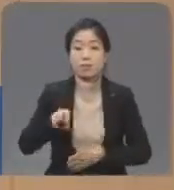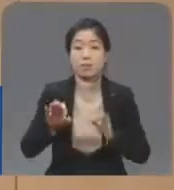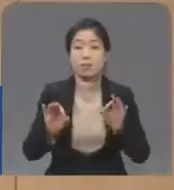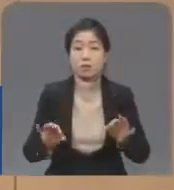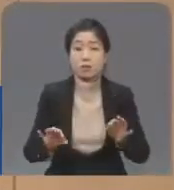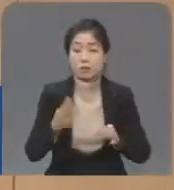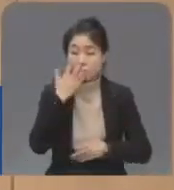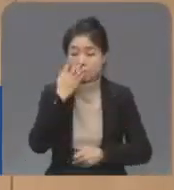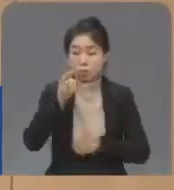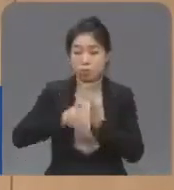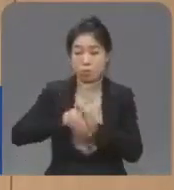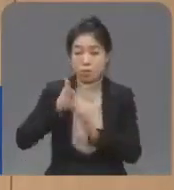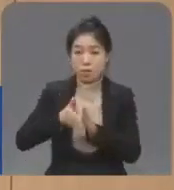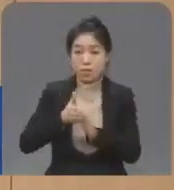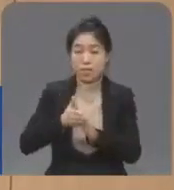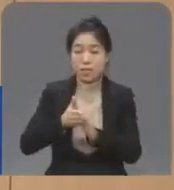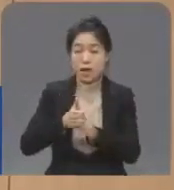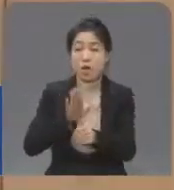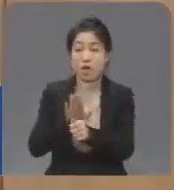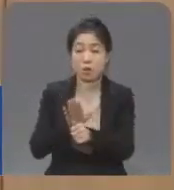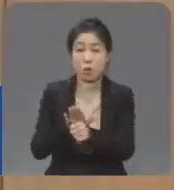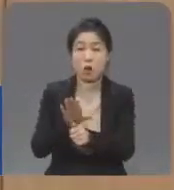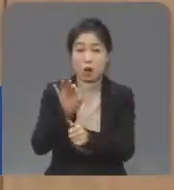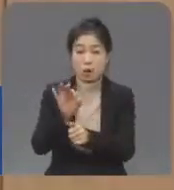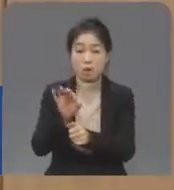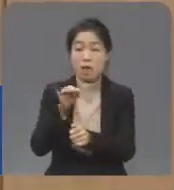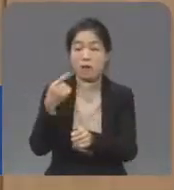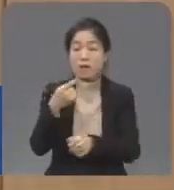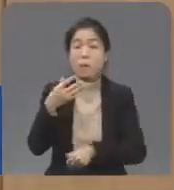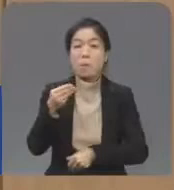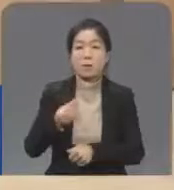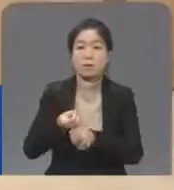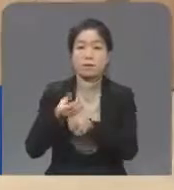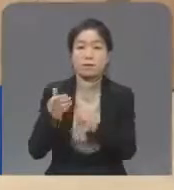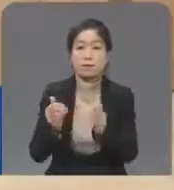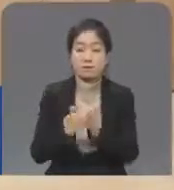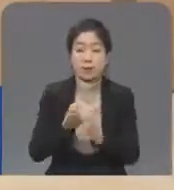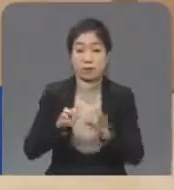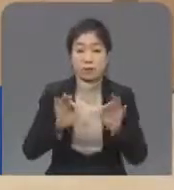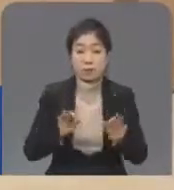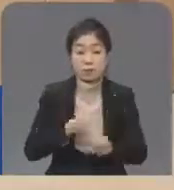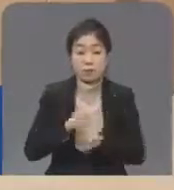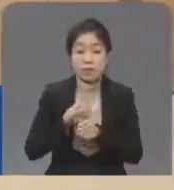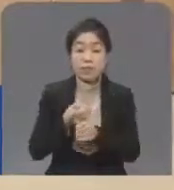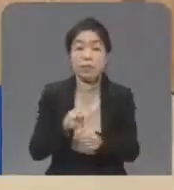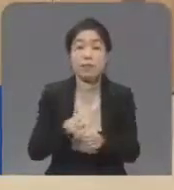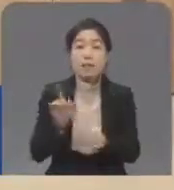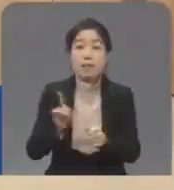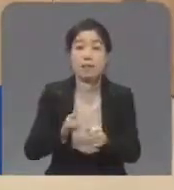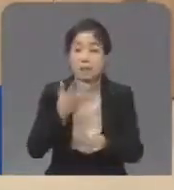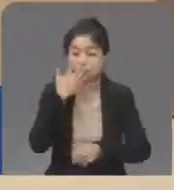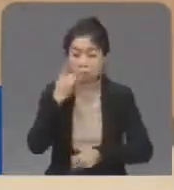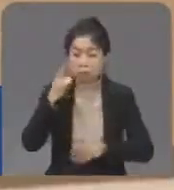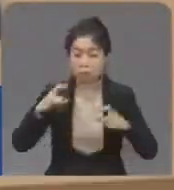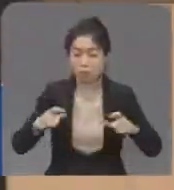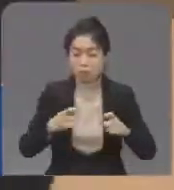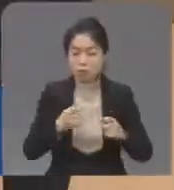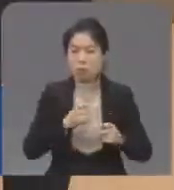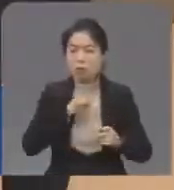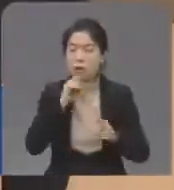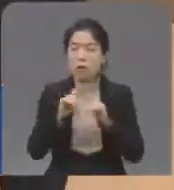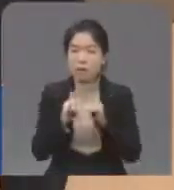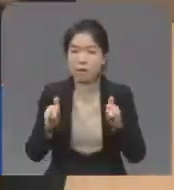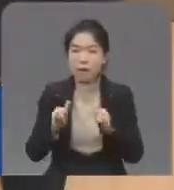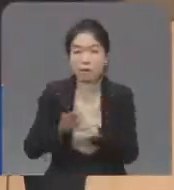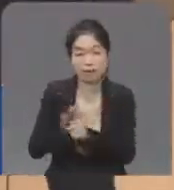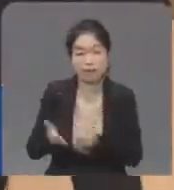광주은행이 순천시 권분운동에 1,000만 원의 기부금을 전달했습니다. 광주은행이 전달한 기부금은 순천 지역의 소외된 이웃들에게